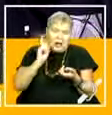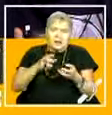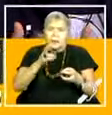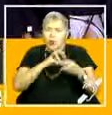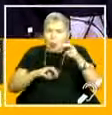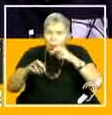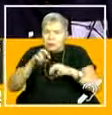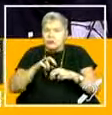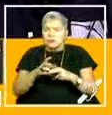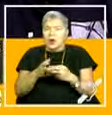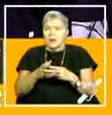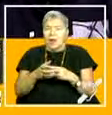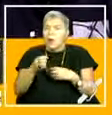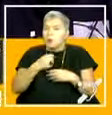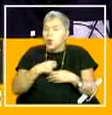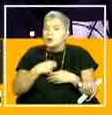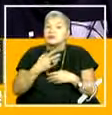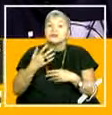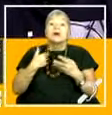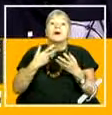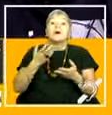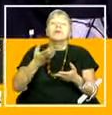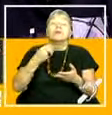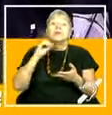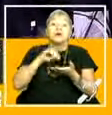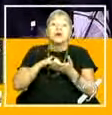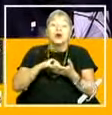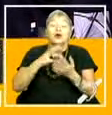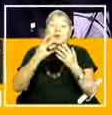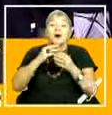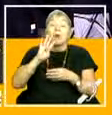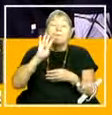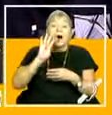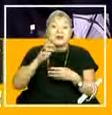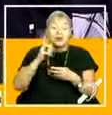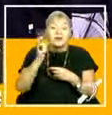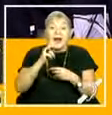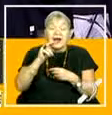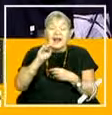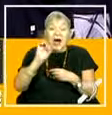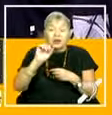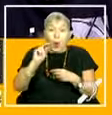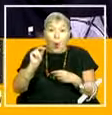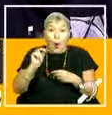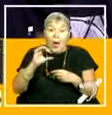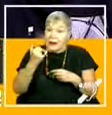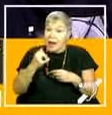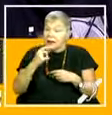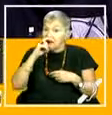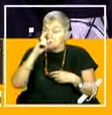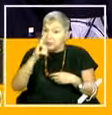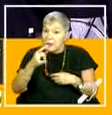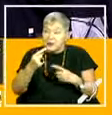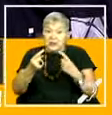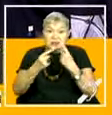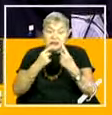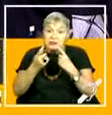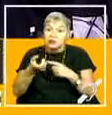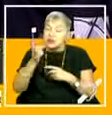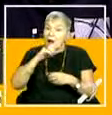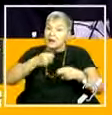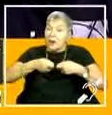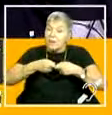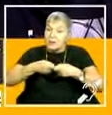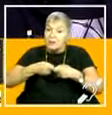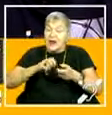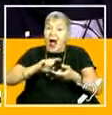departe. Poți invoca articolul 4 din Tratatul Alianței, care, articol care îți permite să te consulți cu ceilalți membri ai Alianței și